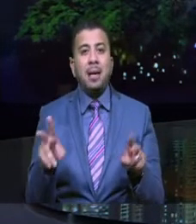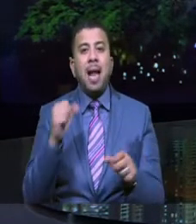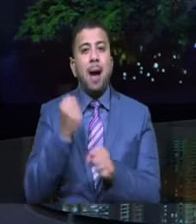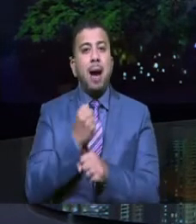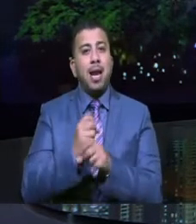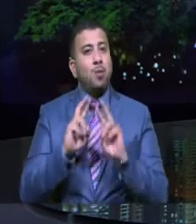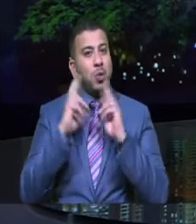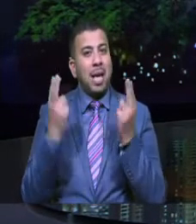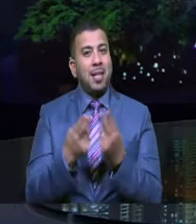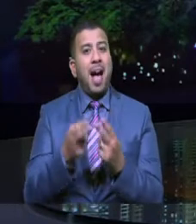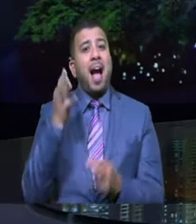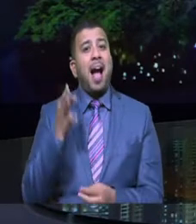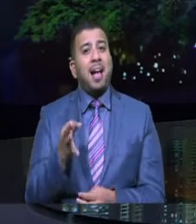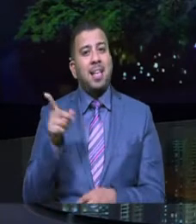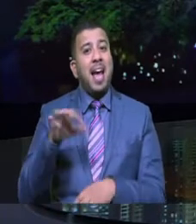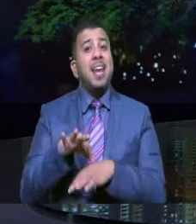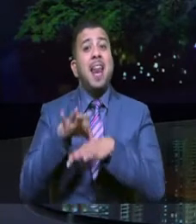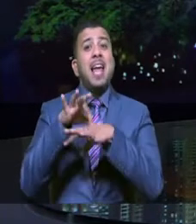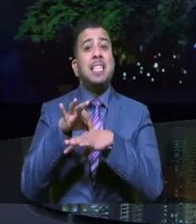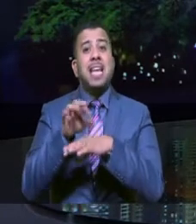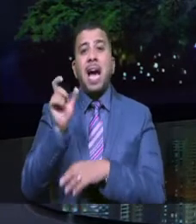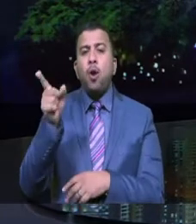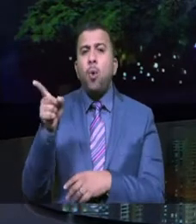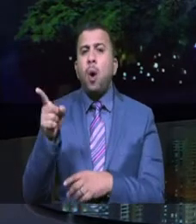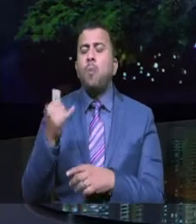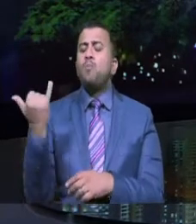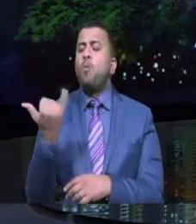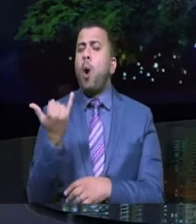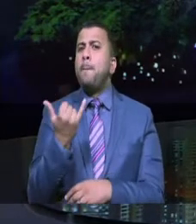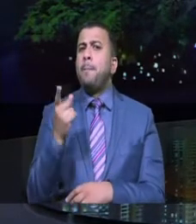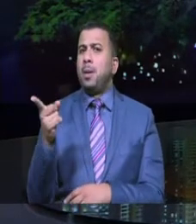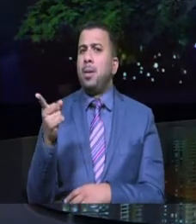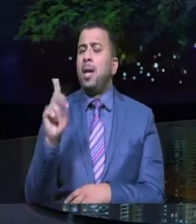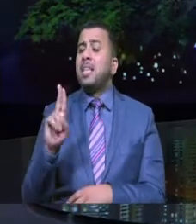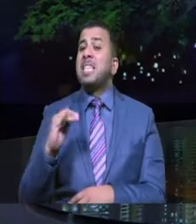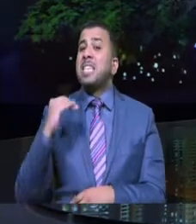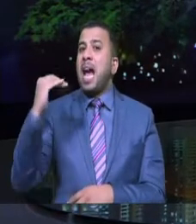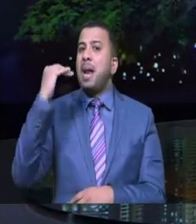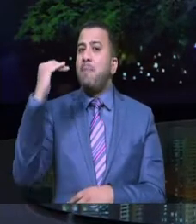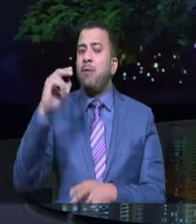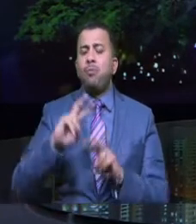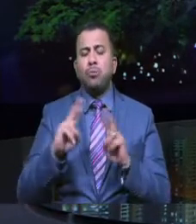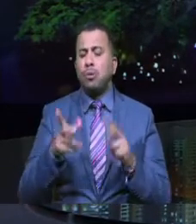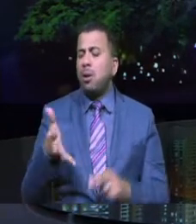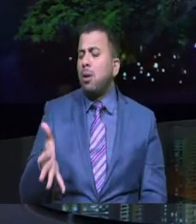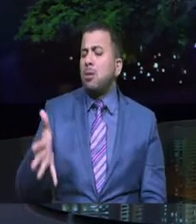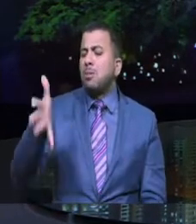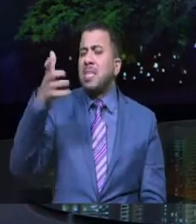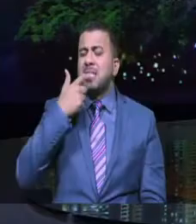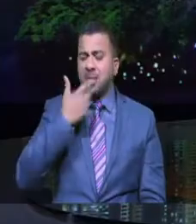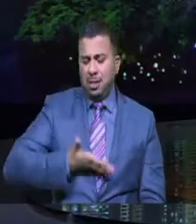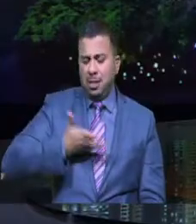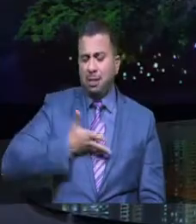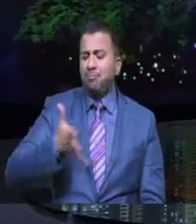أعمال المنتدى، أكد فيها على أن الإنسان هو محور التنمية في مختلف مراحله